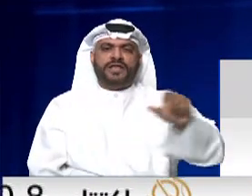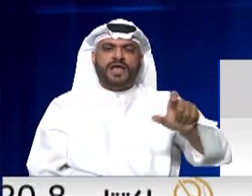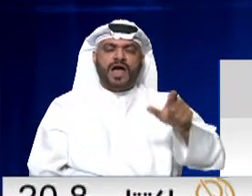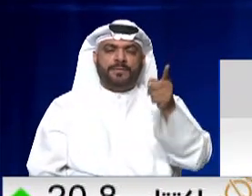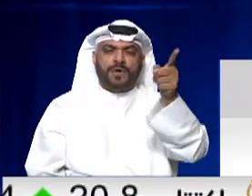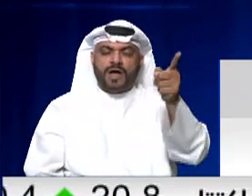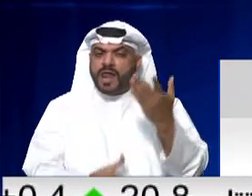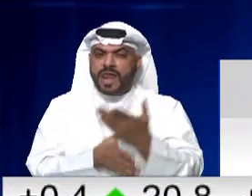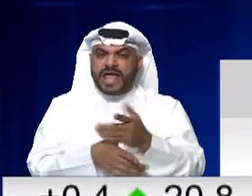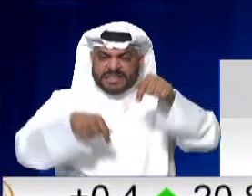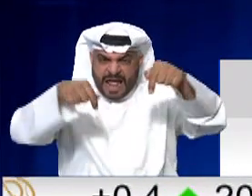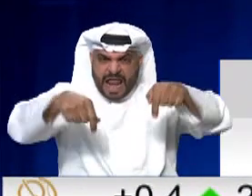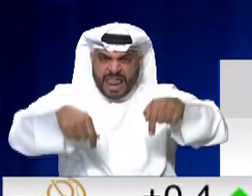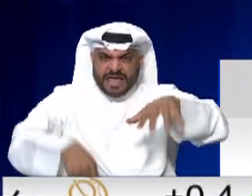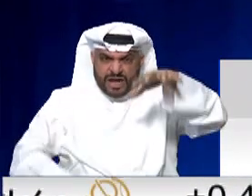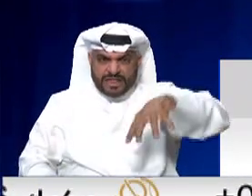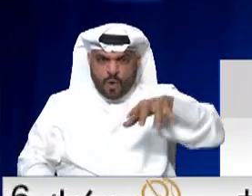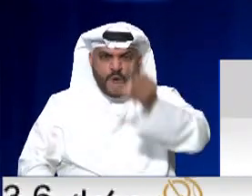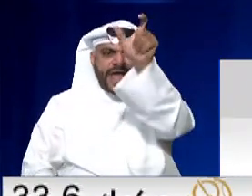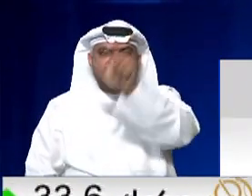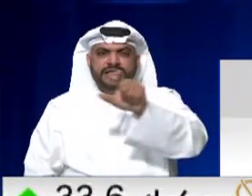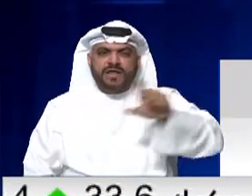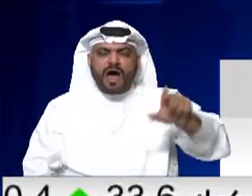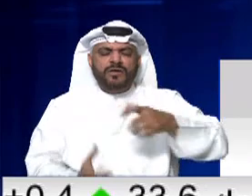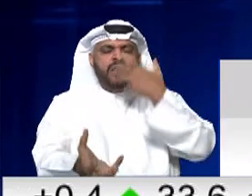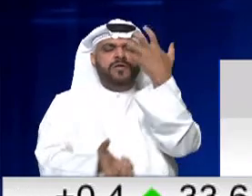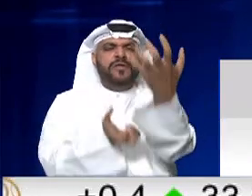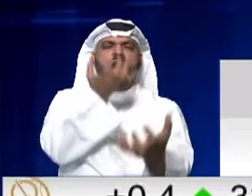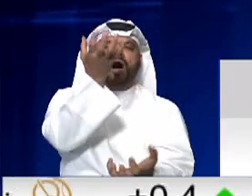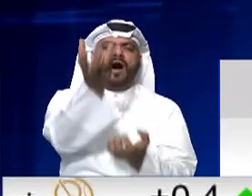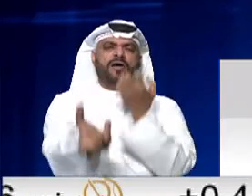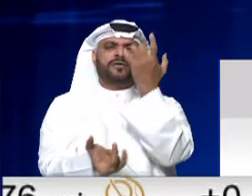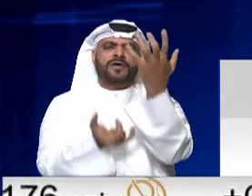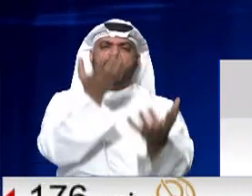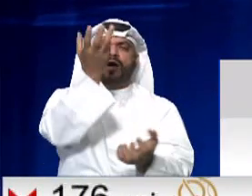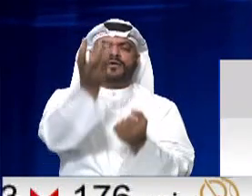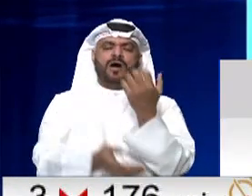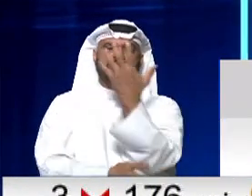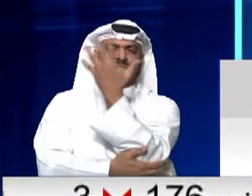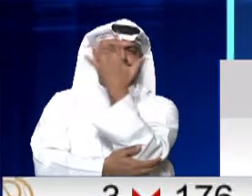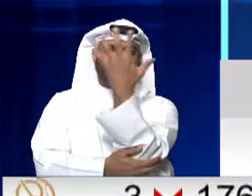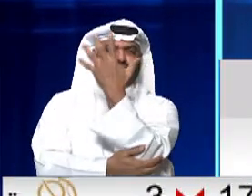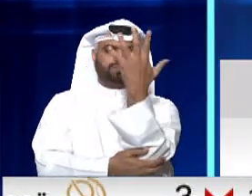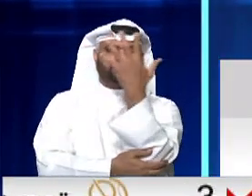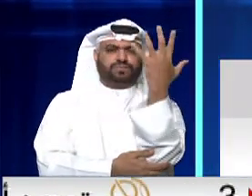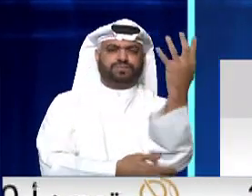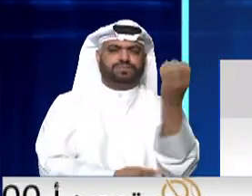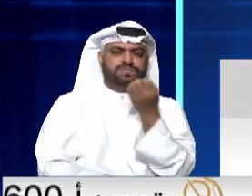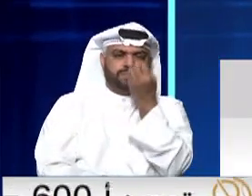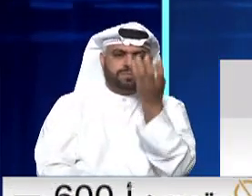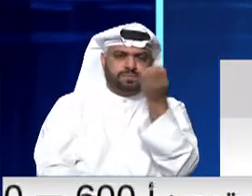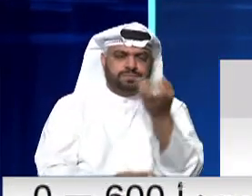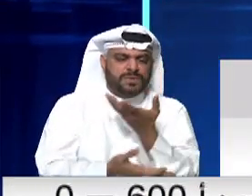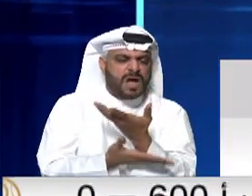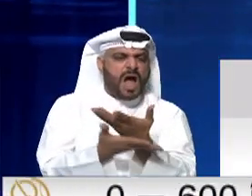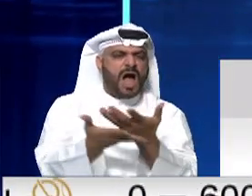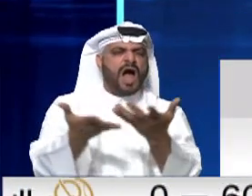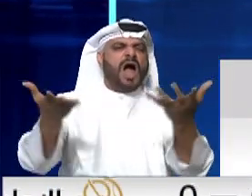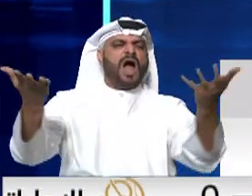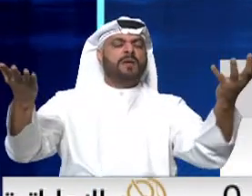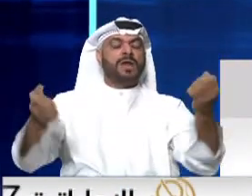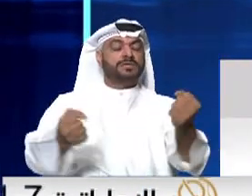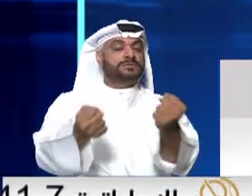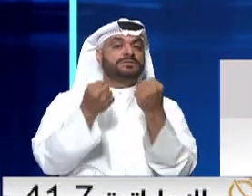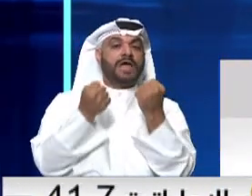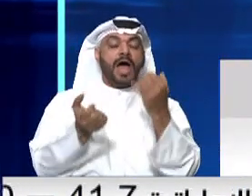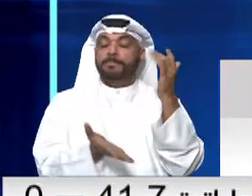سيرجيو ماتريلا رئيس جمهوريه ايطاليا ضمنها سموصه تعزيه وصادق مواساته بضحايا العواصف